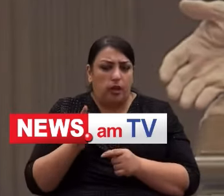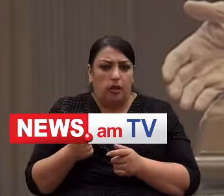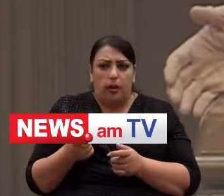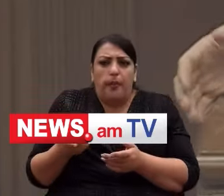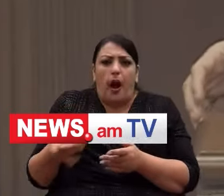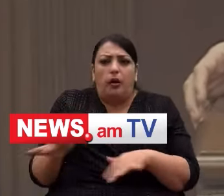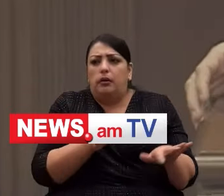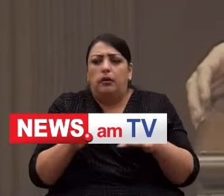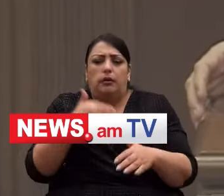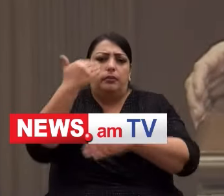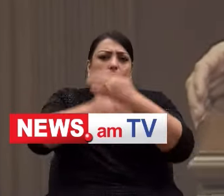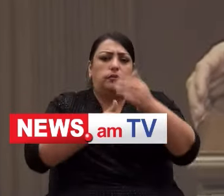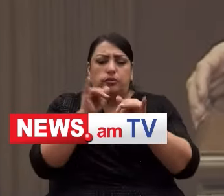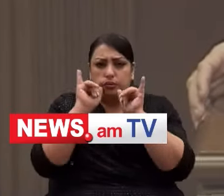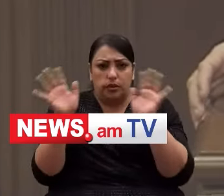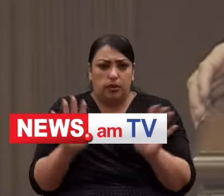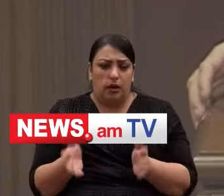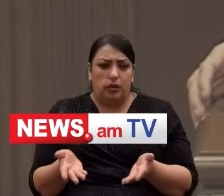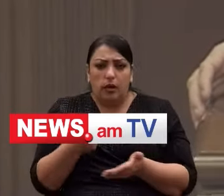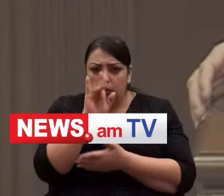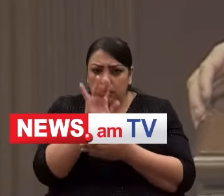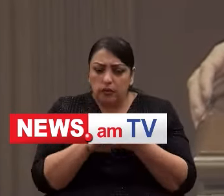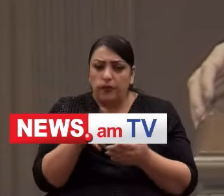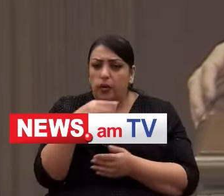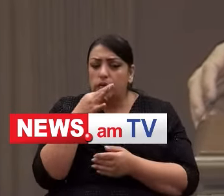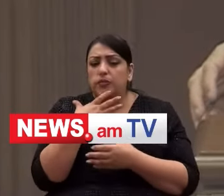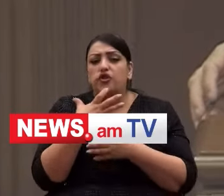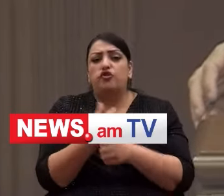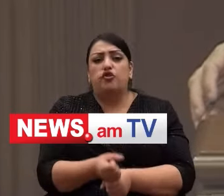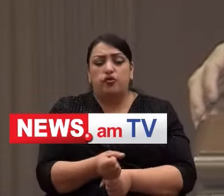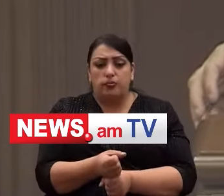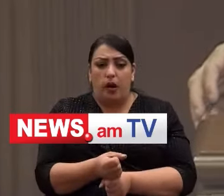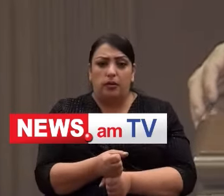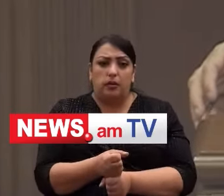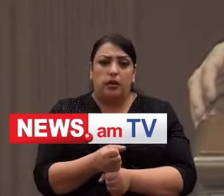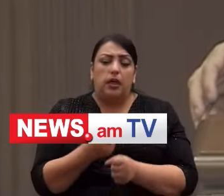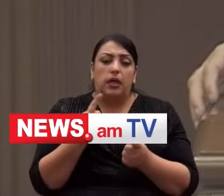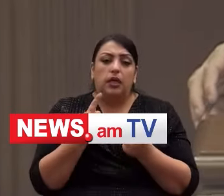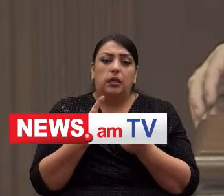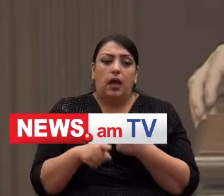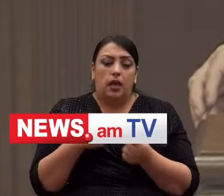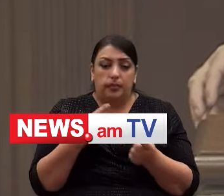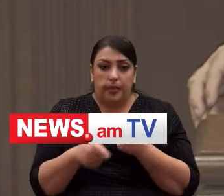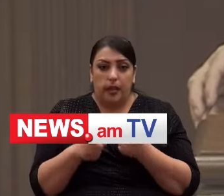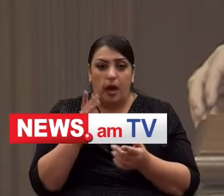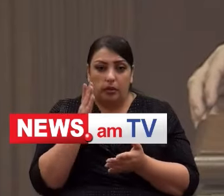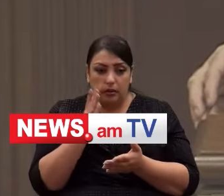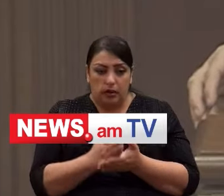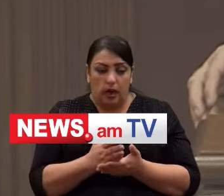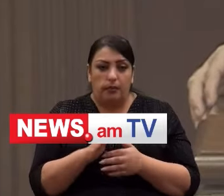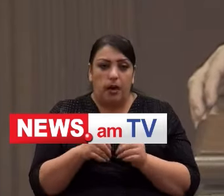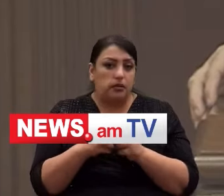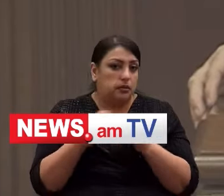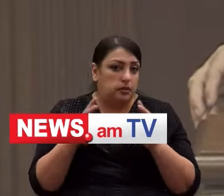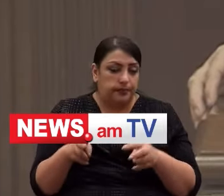հասնի։ Եվ կներեք, այդ որ ասենք ճշմարիտ տարբերական, որ ասենք մասնագիտական է երևի թե, շատ բարձ